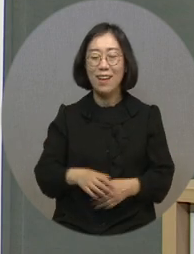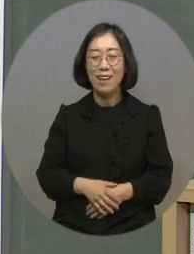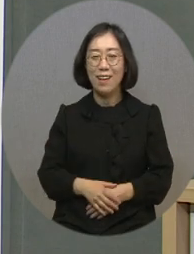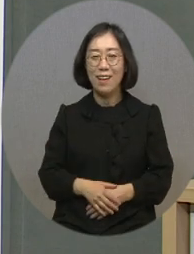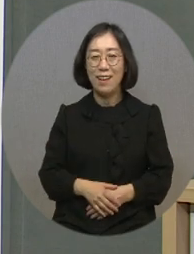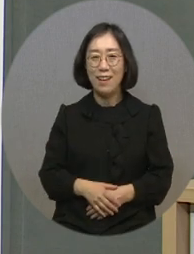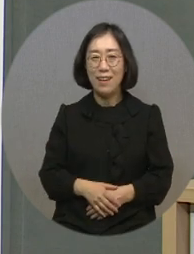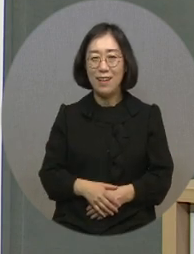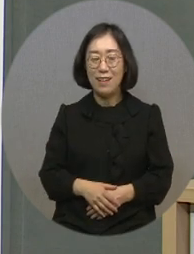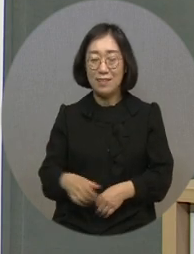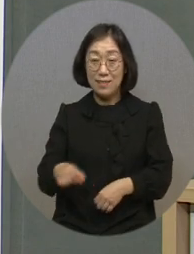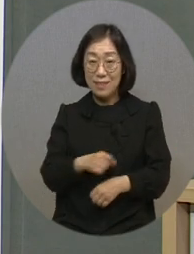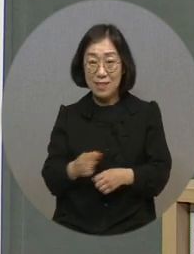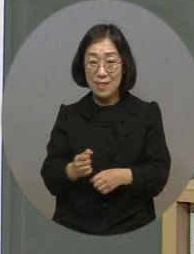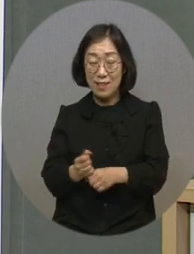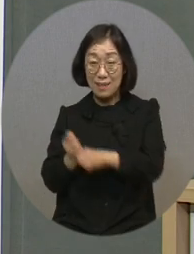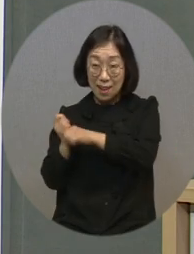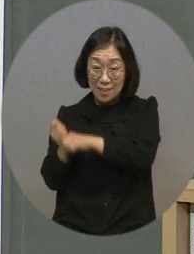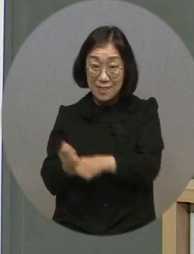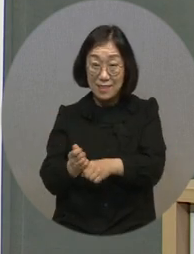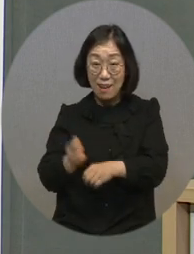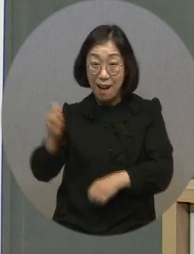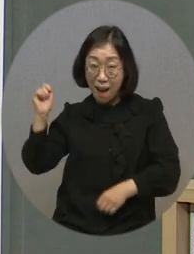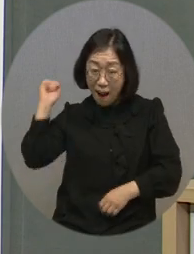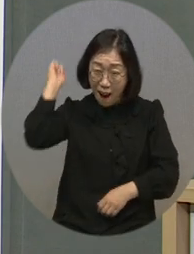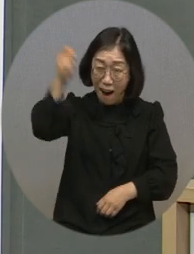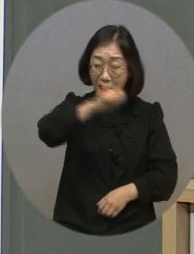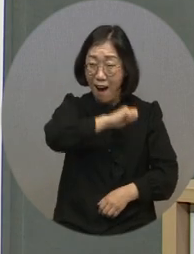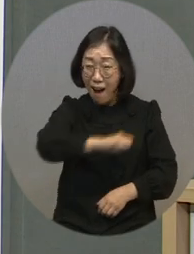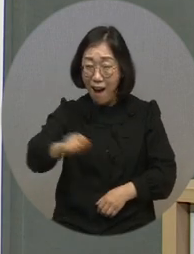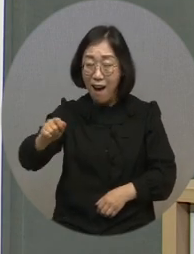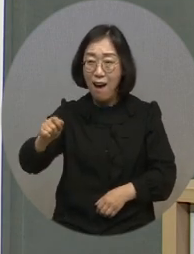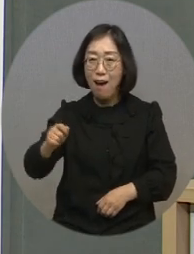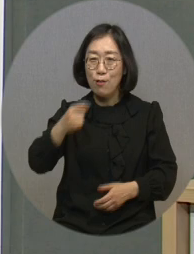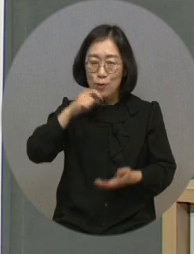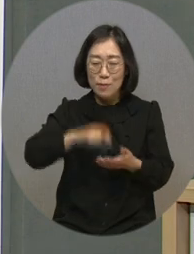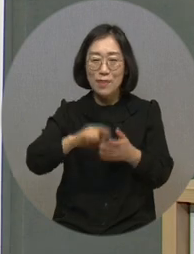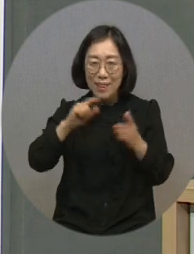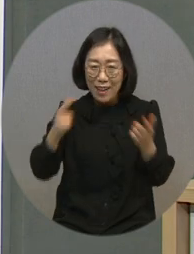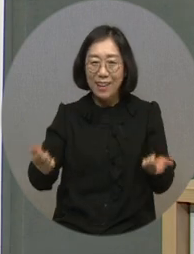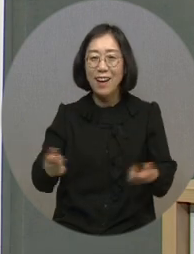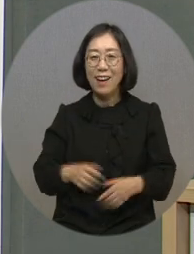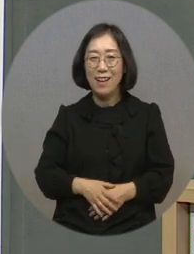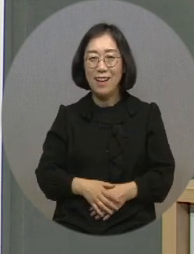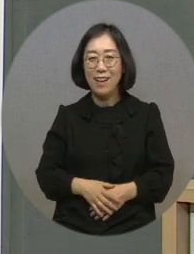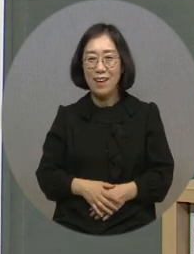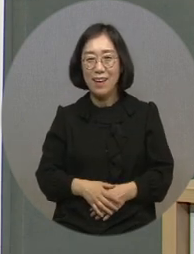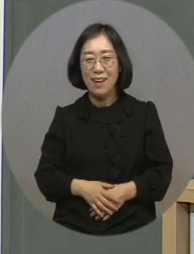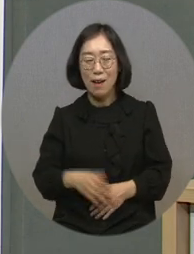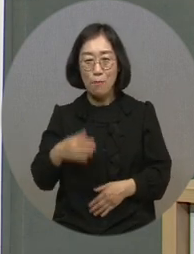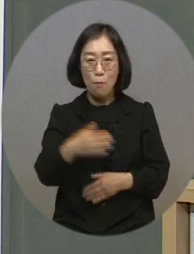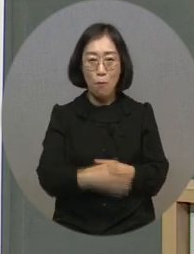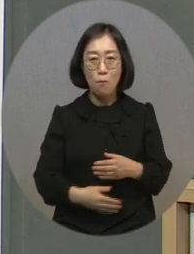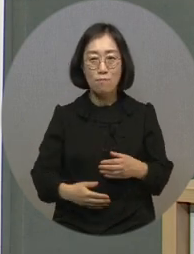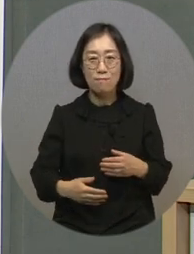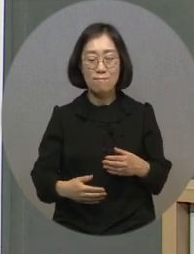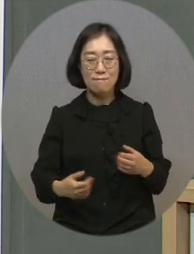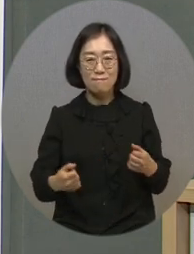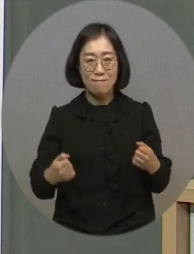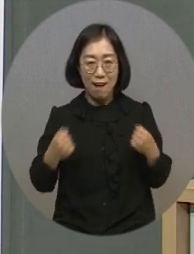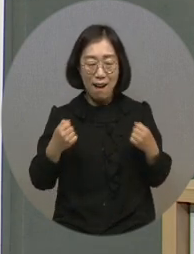예. 특히 테니스 같은 거는 예. 그것도 격렬하잖아요. 예, 예. 그냥 하체가 좋아야 하거든.